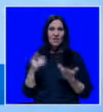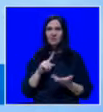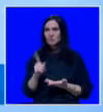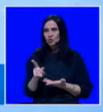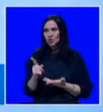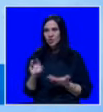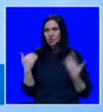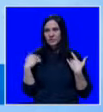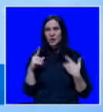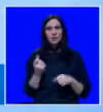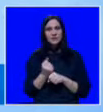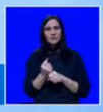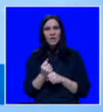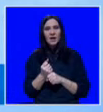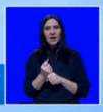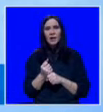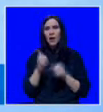занимава с